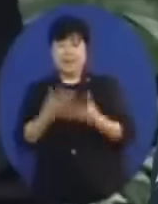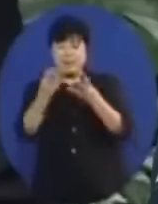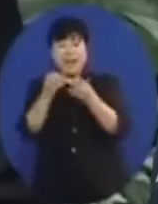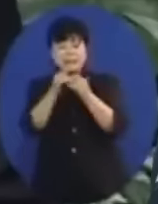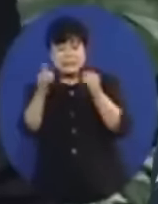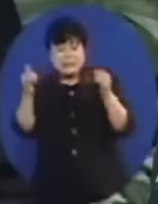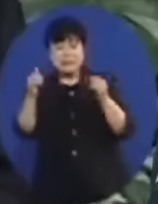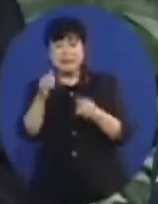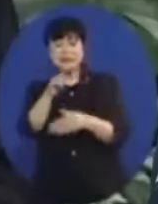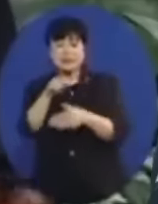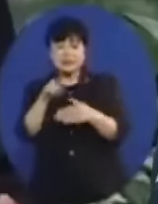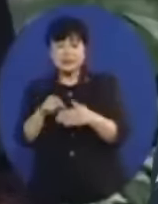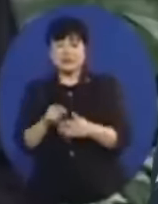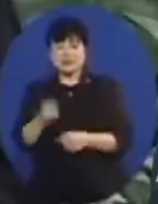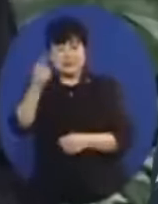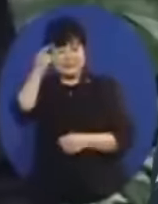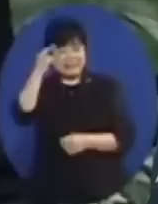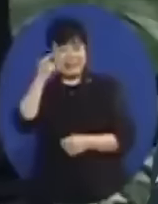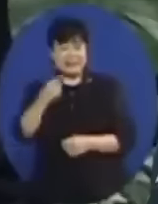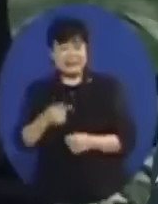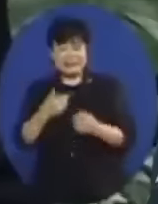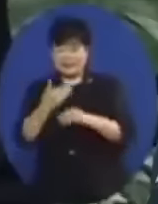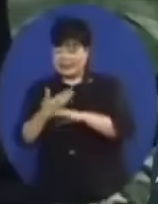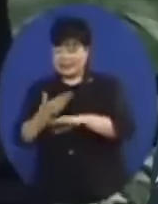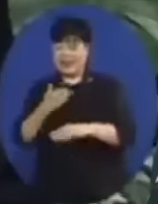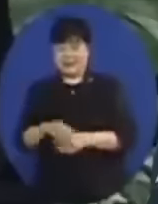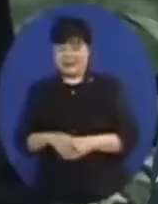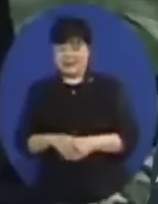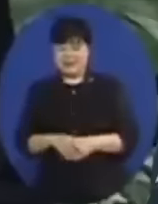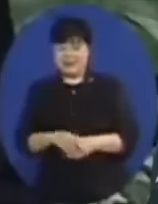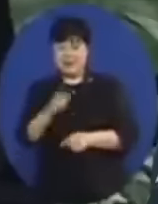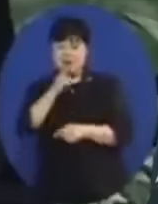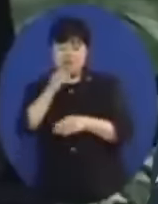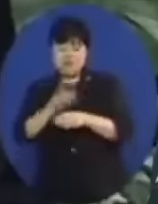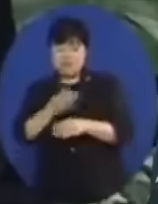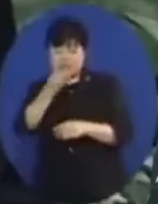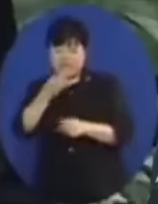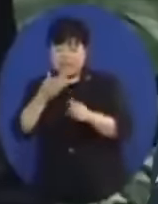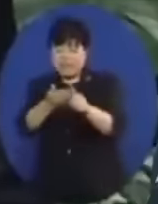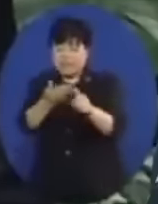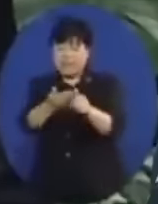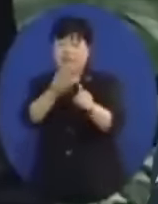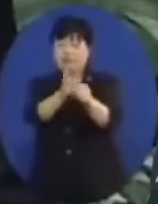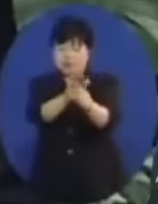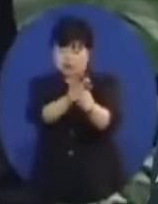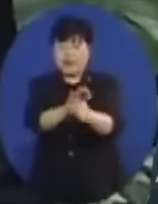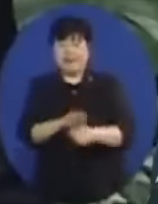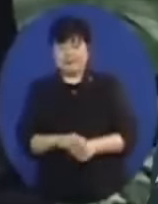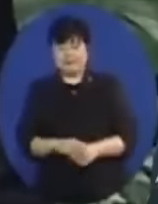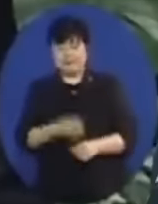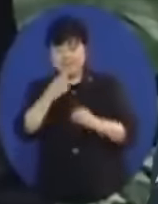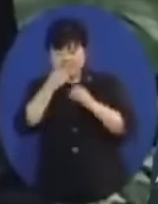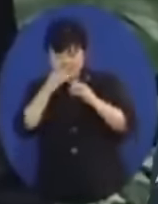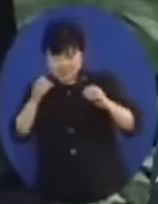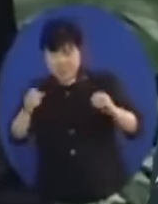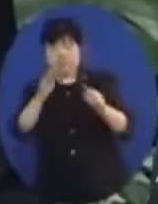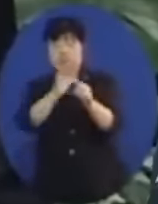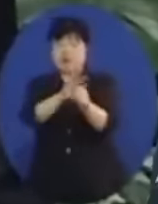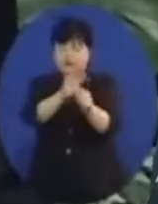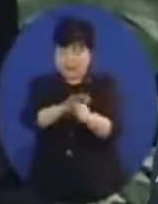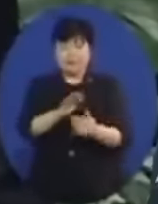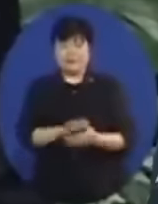많은 사람들 가운데 이견이 갈라져 있어요. 이럴 때 북한에 쌀을 좀 도와주는 것이 좋다, 밀가루라도 도와주는 것이